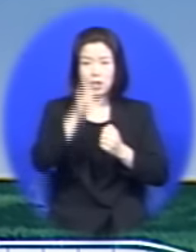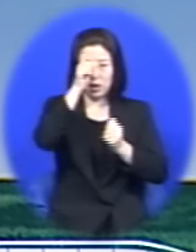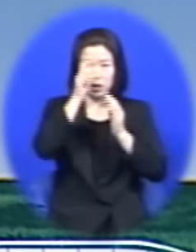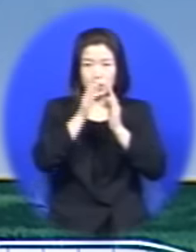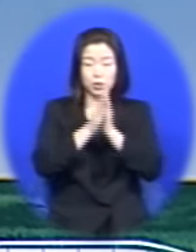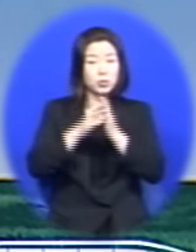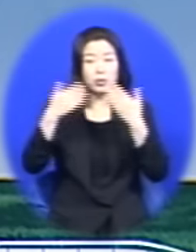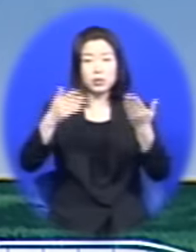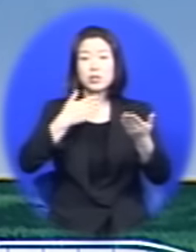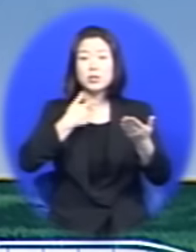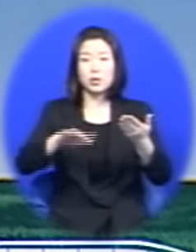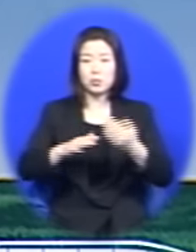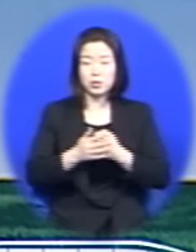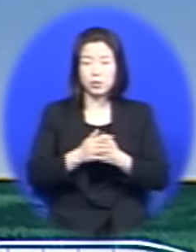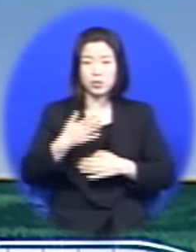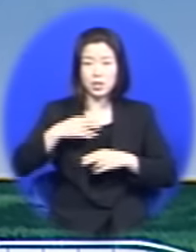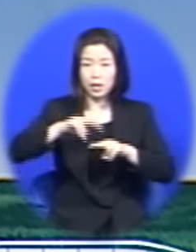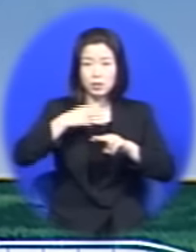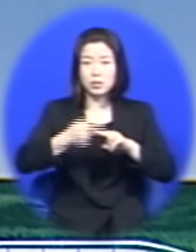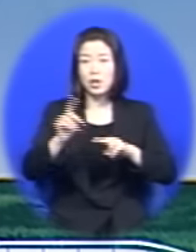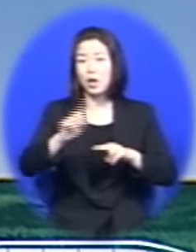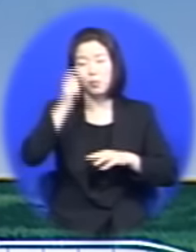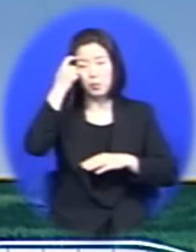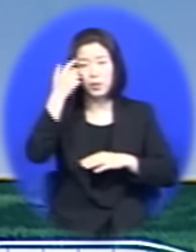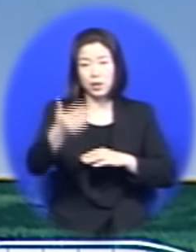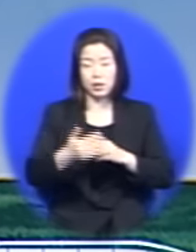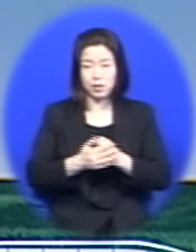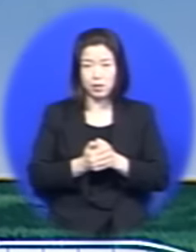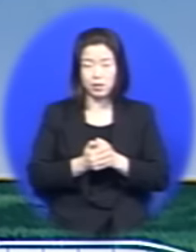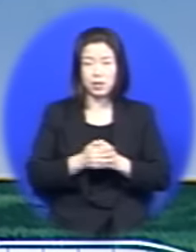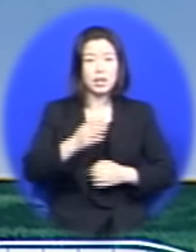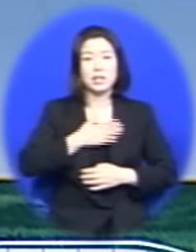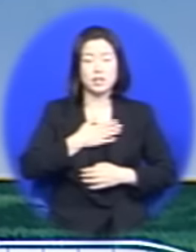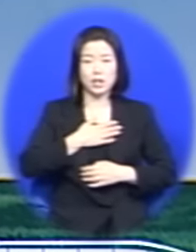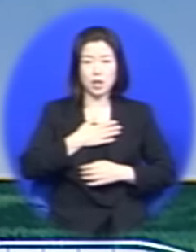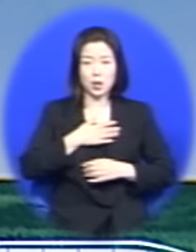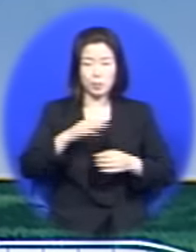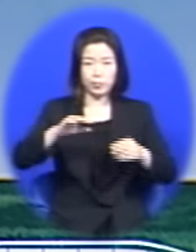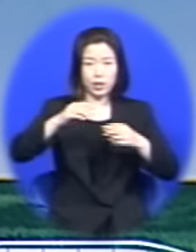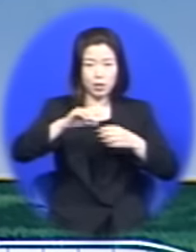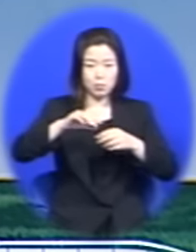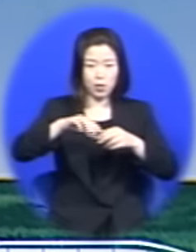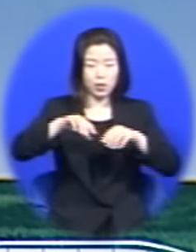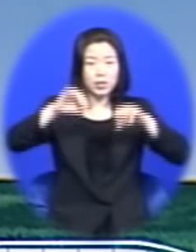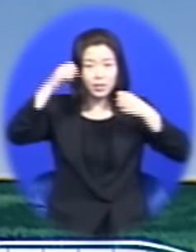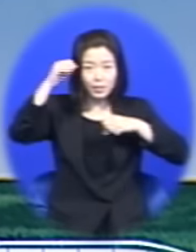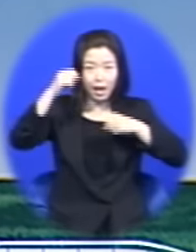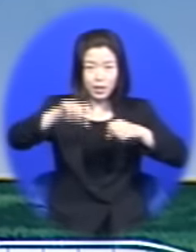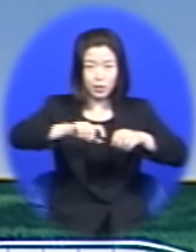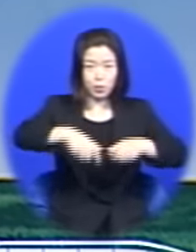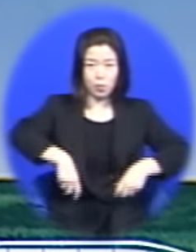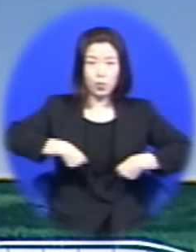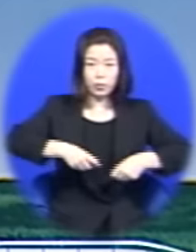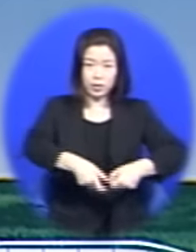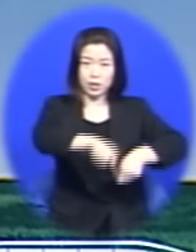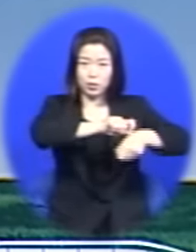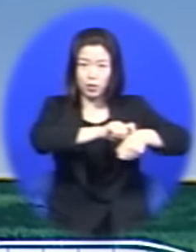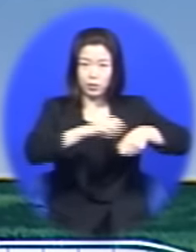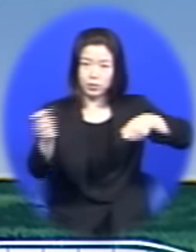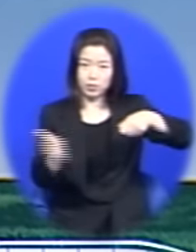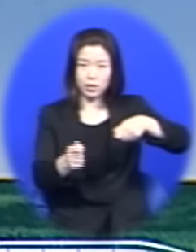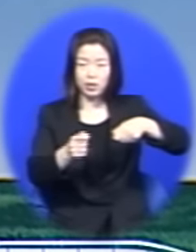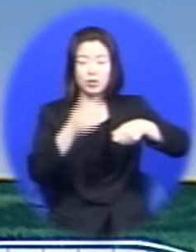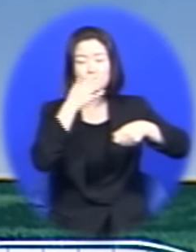한 적이 없어요. 하나님, 제가 은사가 뭡니까? 그러면 종아리 걷어, 이렇게 할지도 몰라요. 그건 핑계가